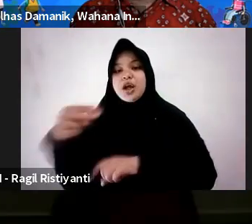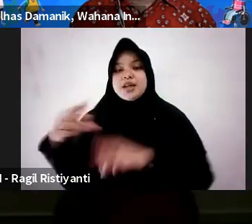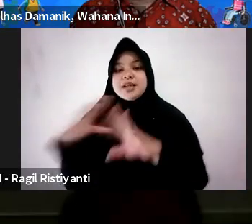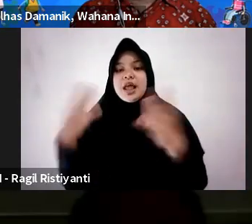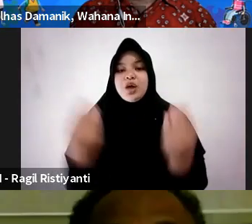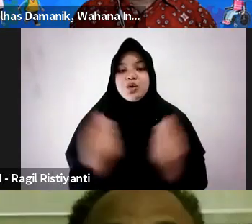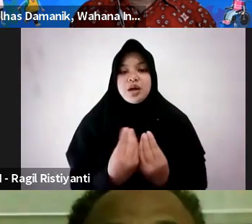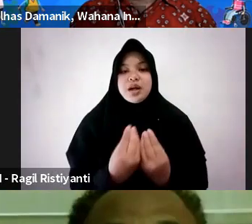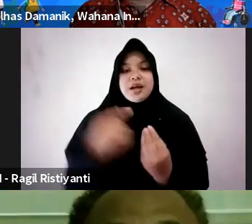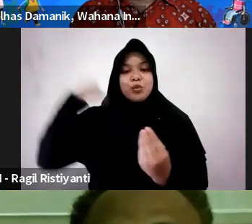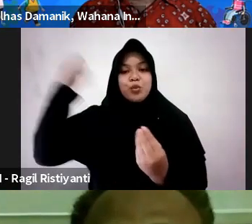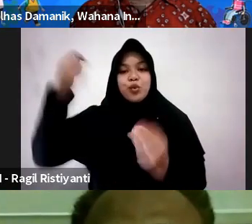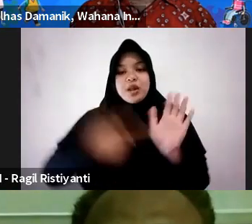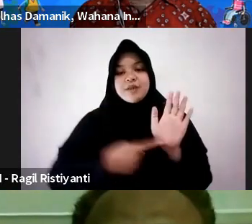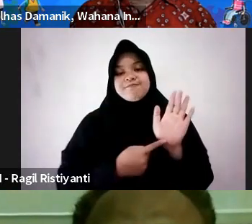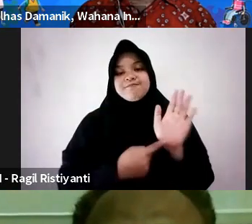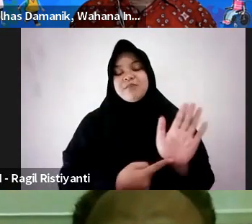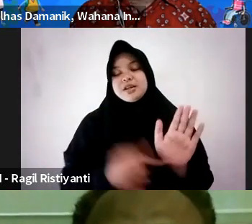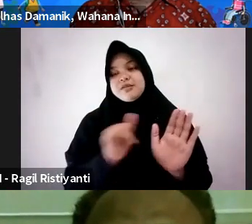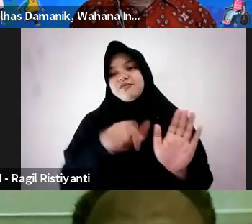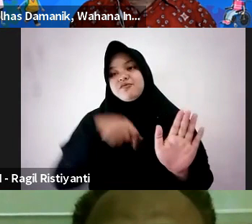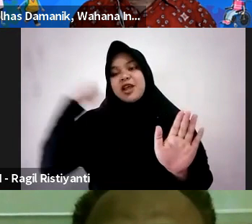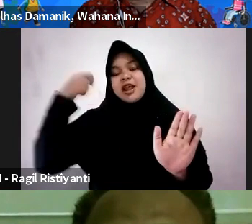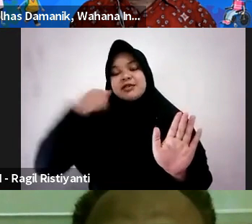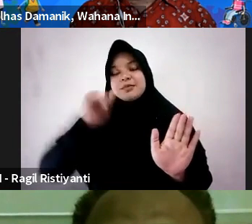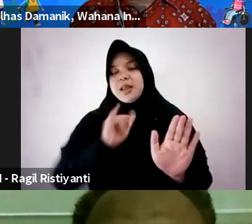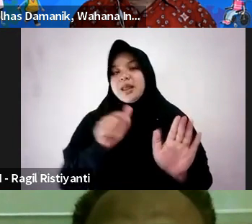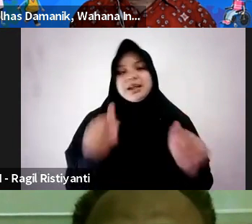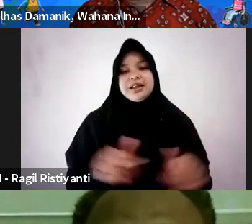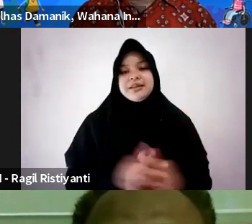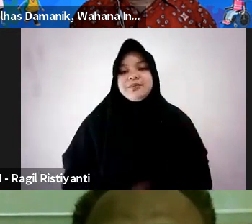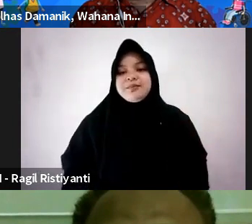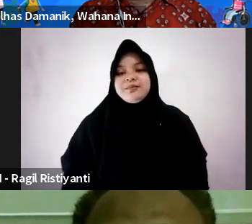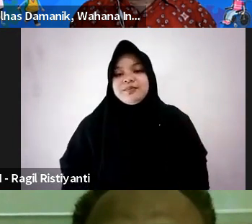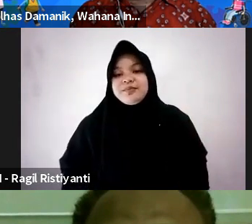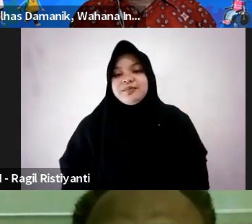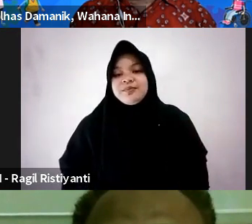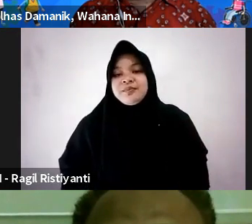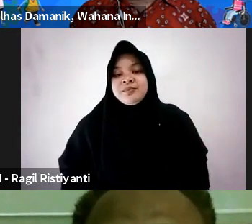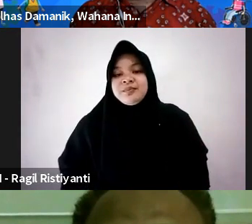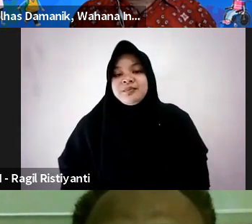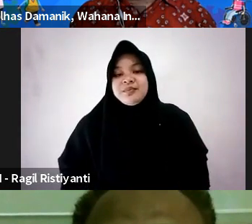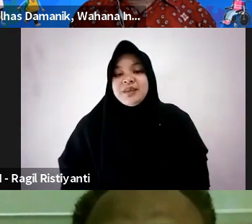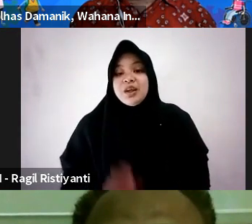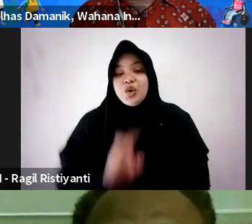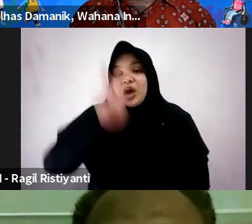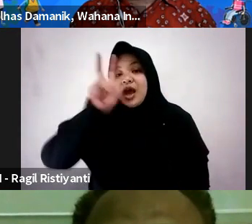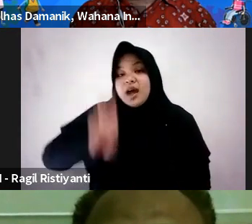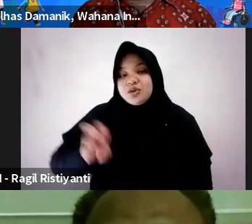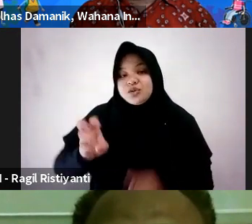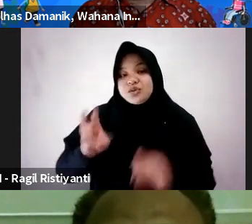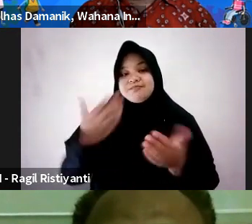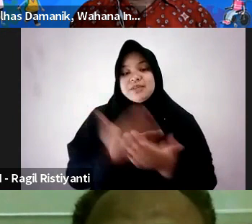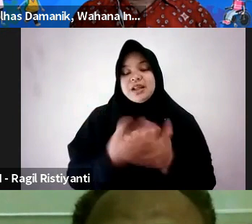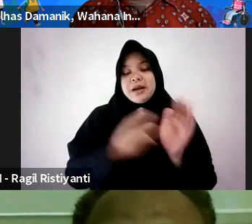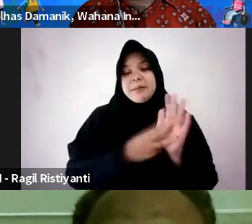Memutar film inklusi seperti ini Wah itu harus tuh kalau bisa kita minta ya Amila dan teman-teman di